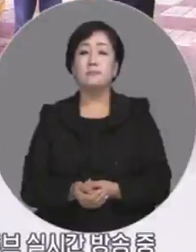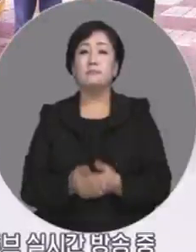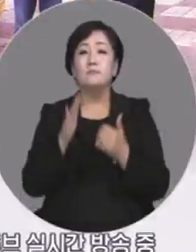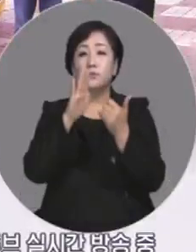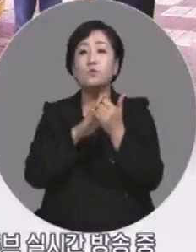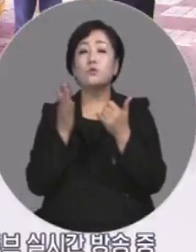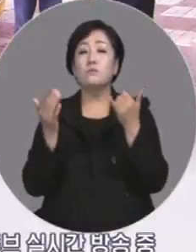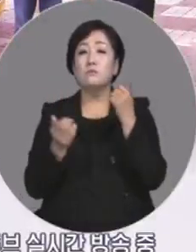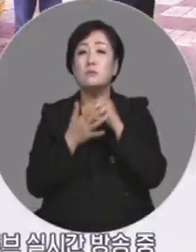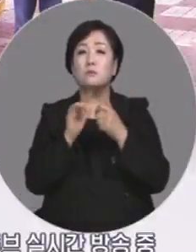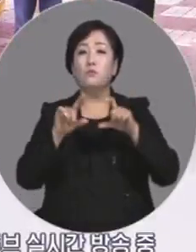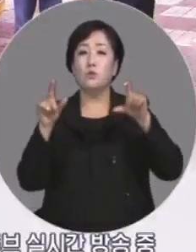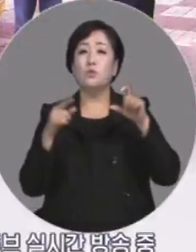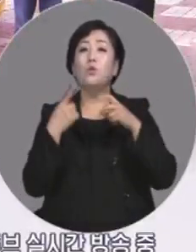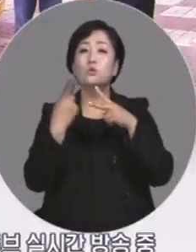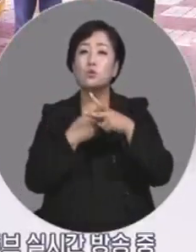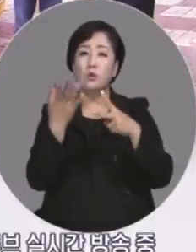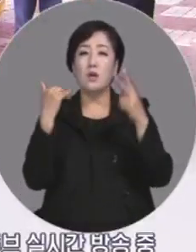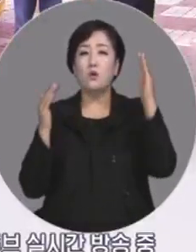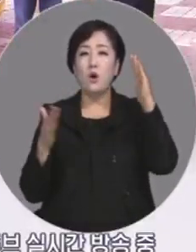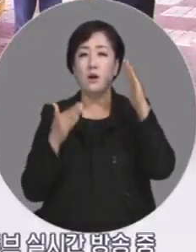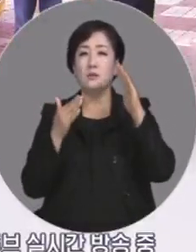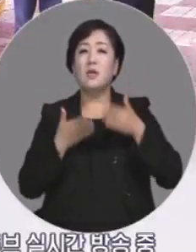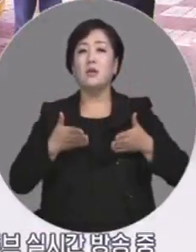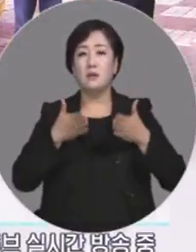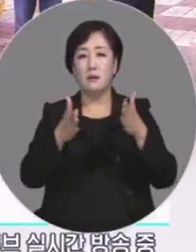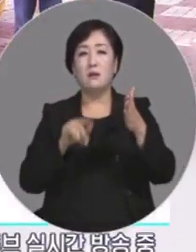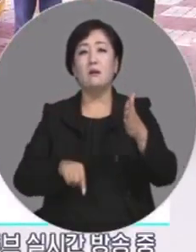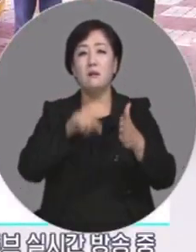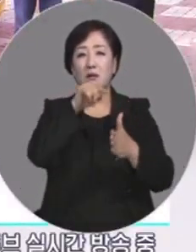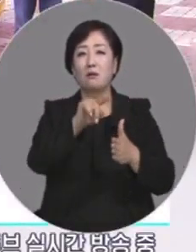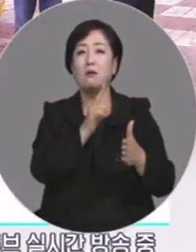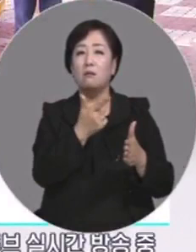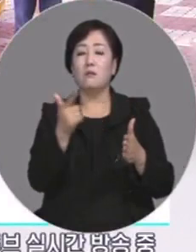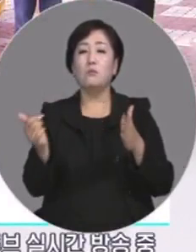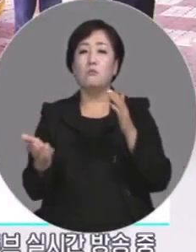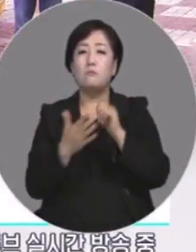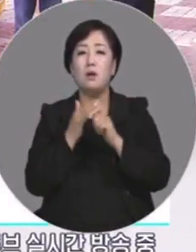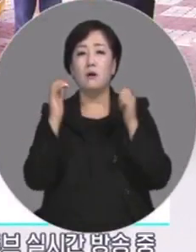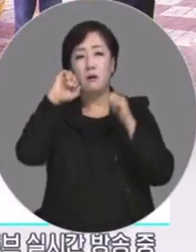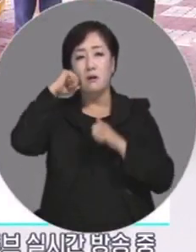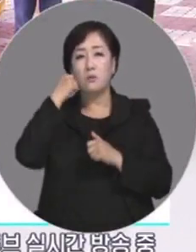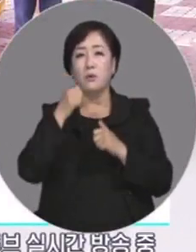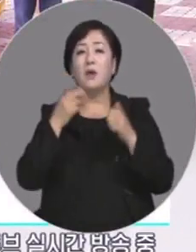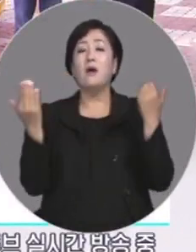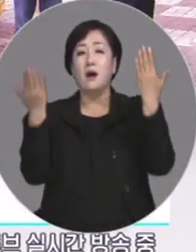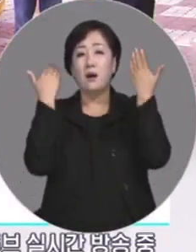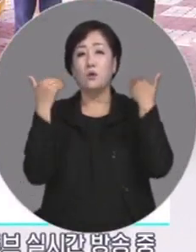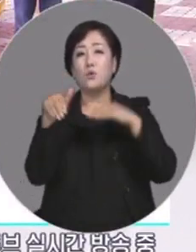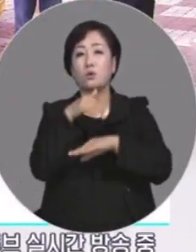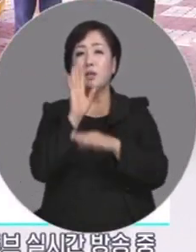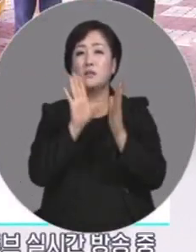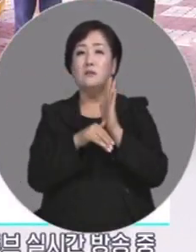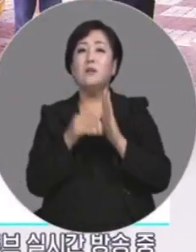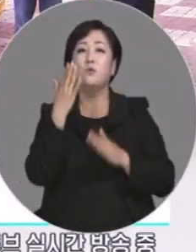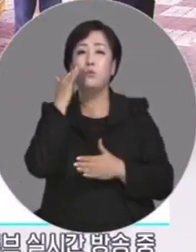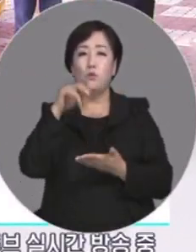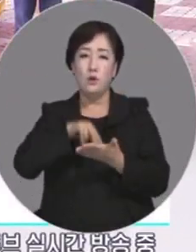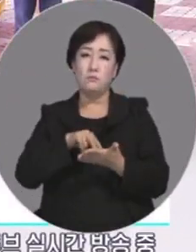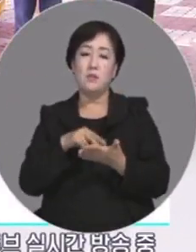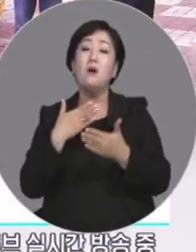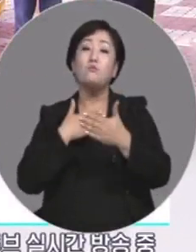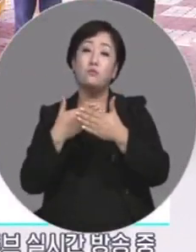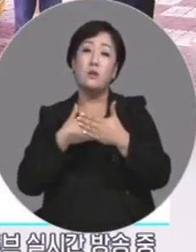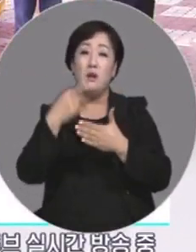어린 초등학생들이 먼 거리, 그것도 큰 길을 여러 번 건너가며 통학하게 되면 학부모들의 불안한 게